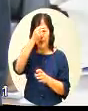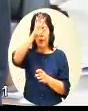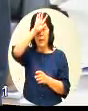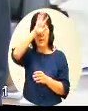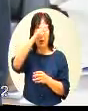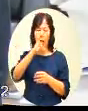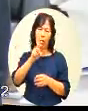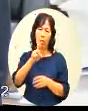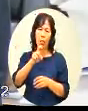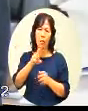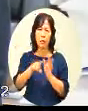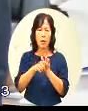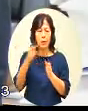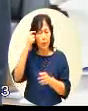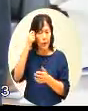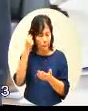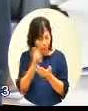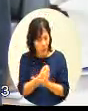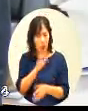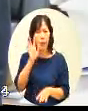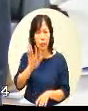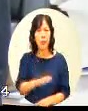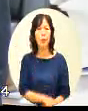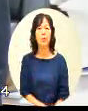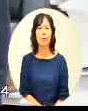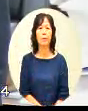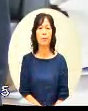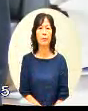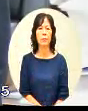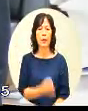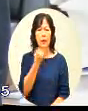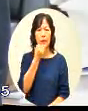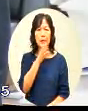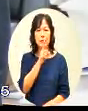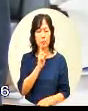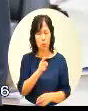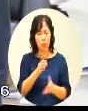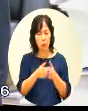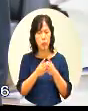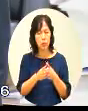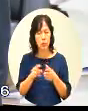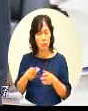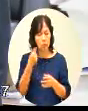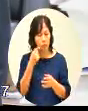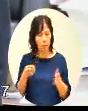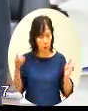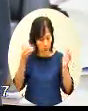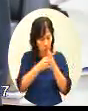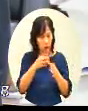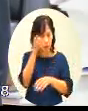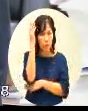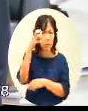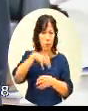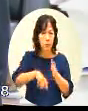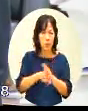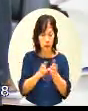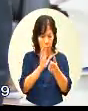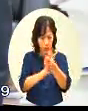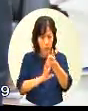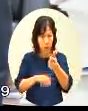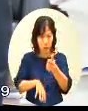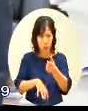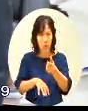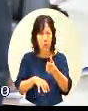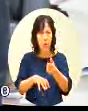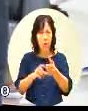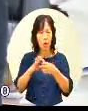者，我们觉得非常的遗憾。但是我要讲的是，我们到底我们的政府里面的体系里面，我们